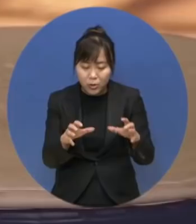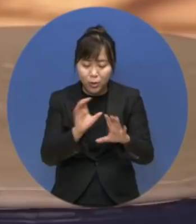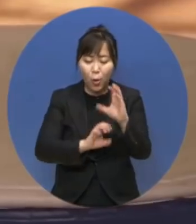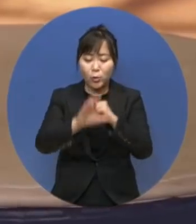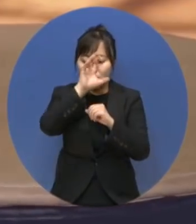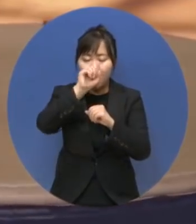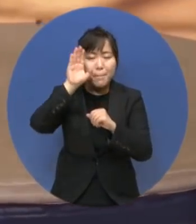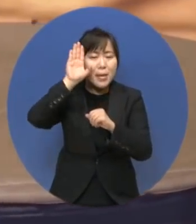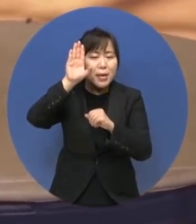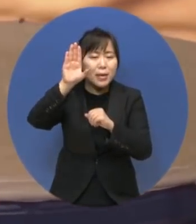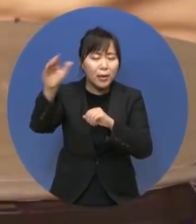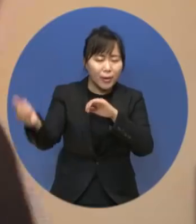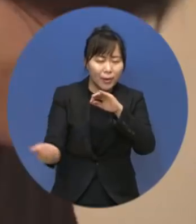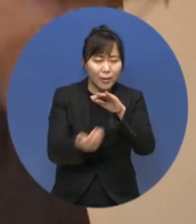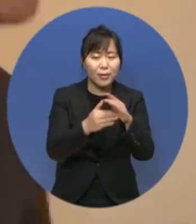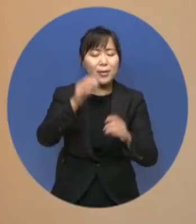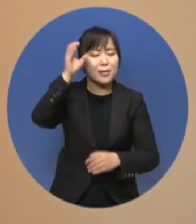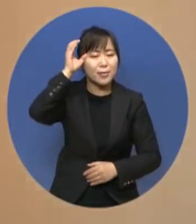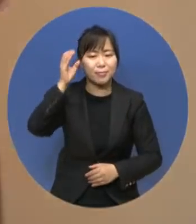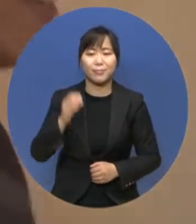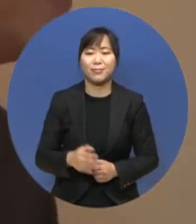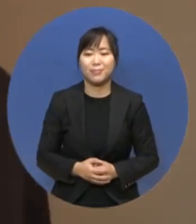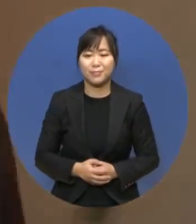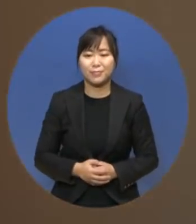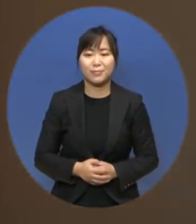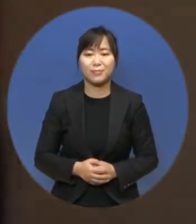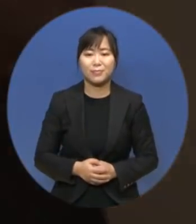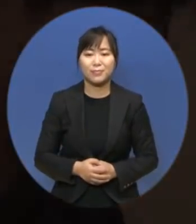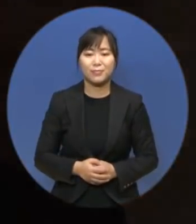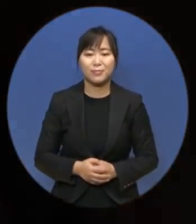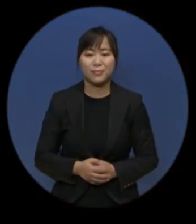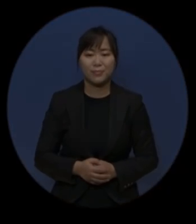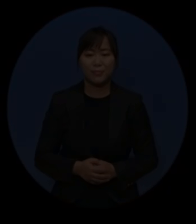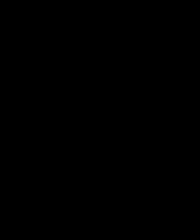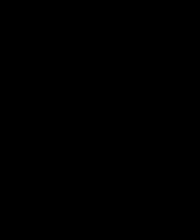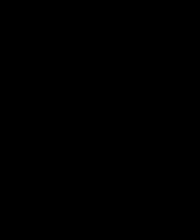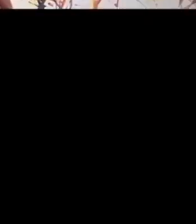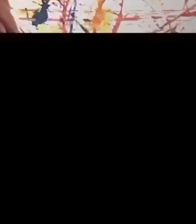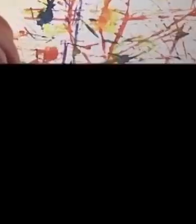미래를 만들어갈 수 있기를 기대합니다.